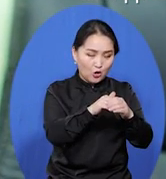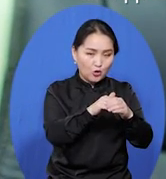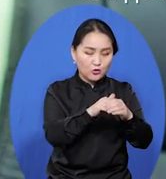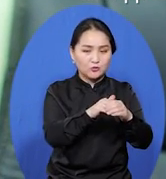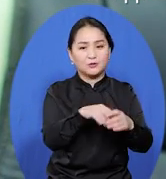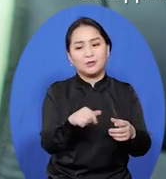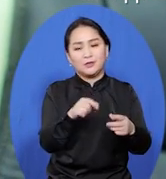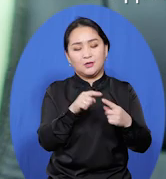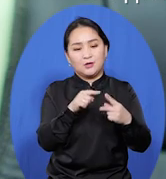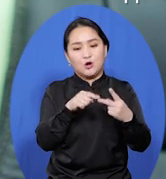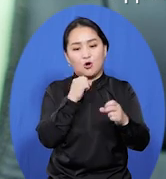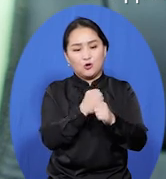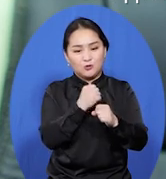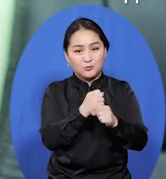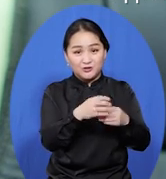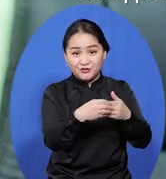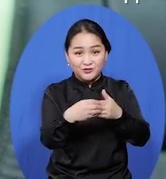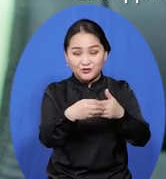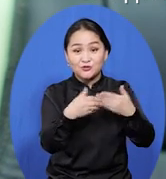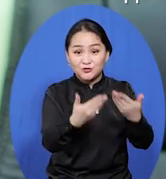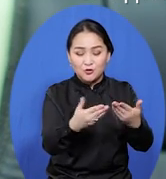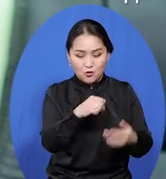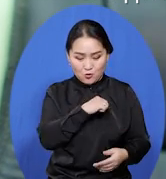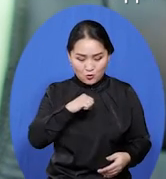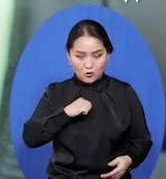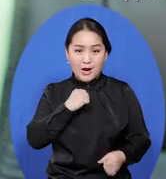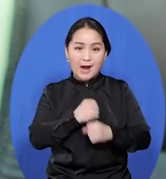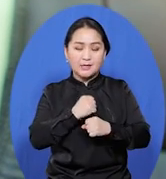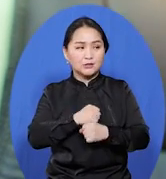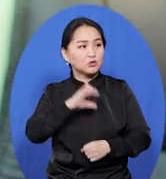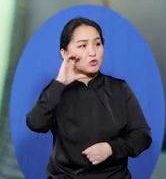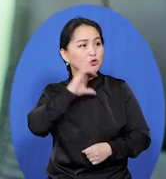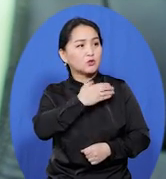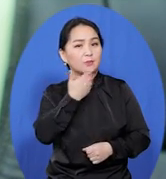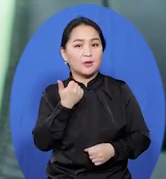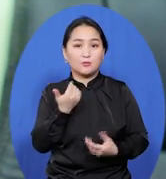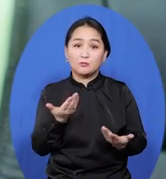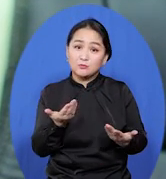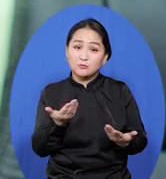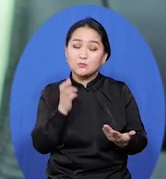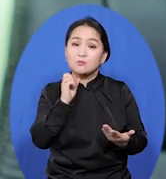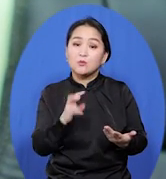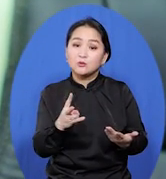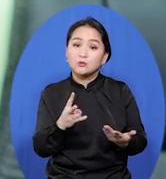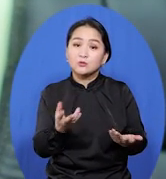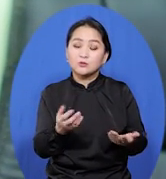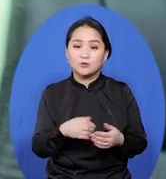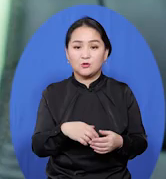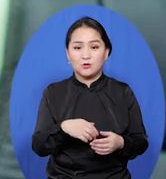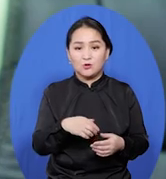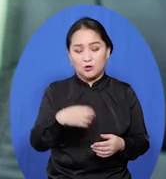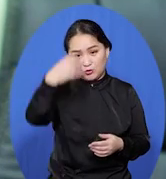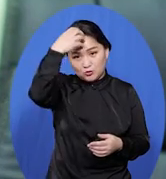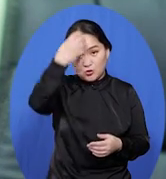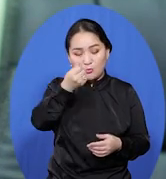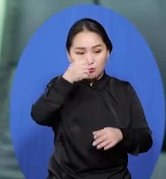за хөдөлмөрийн чиг баримжаа олгоод тухайн хүн өөрөө хөдөлмөрлөх сэтлэггүй хөдөлмөрт хандах хандлагагүй байвал ёстой нөгөө төрийн